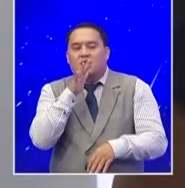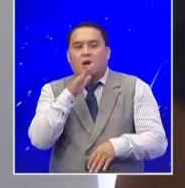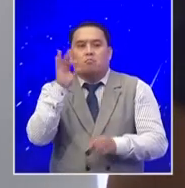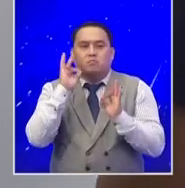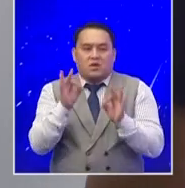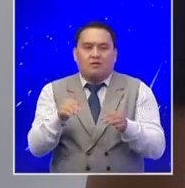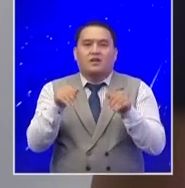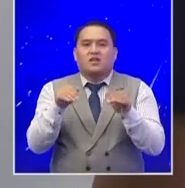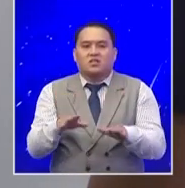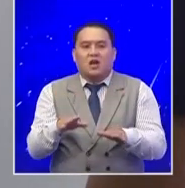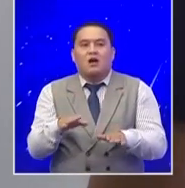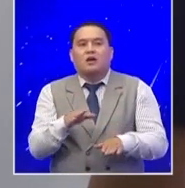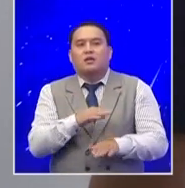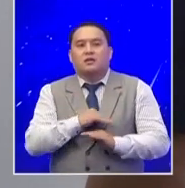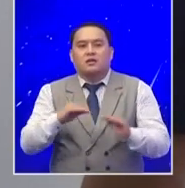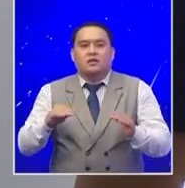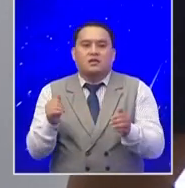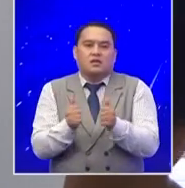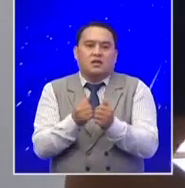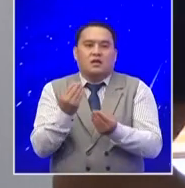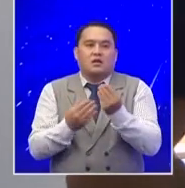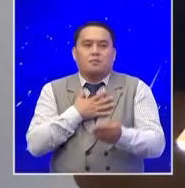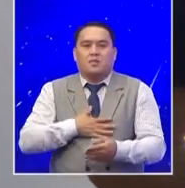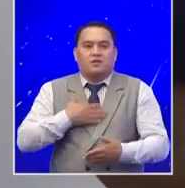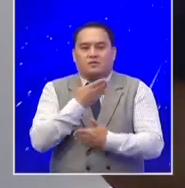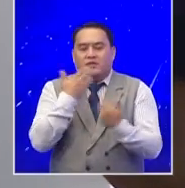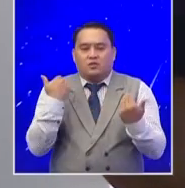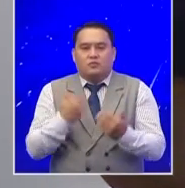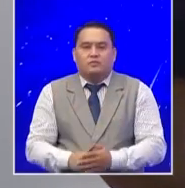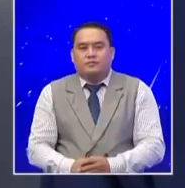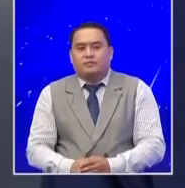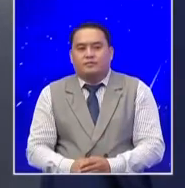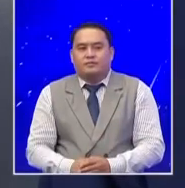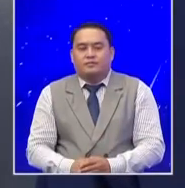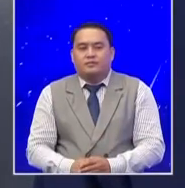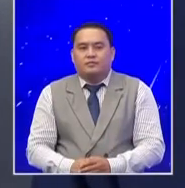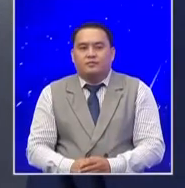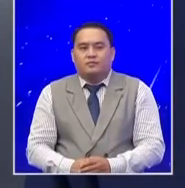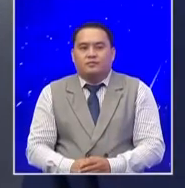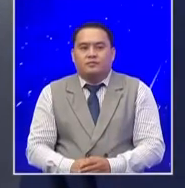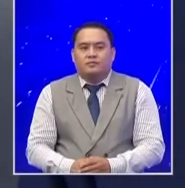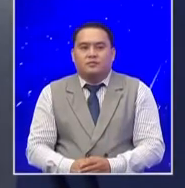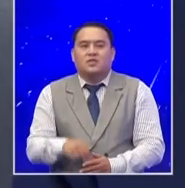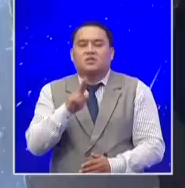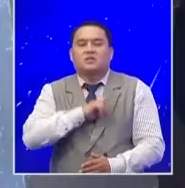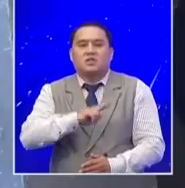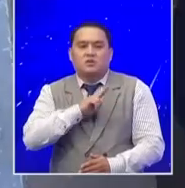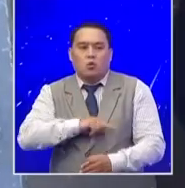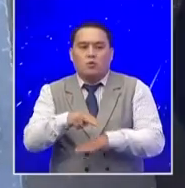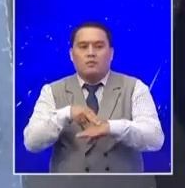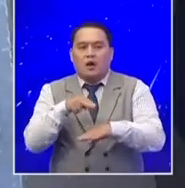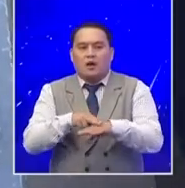правильным решением. Теперь, когда дети играют возле окна, мы не переживаем за их безопасность. Умеют находить подход сотрудники УЧС и к